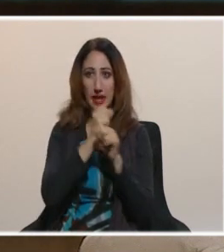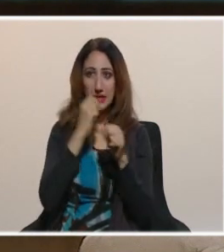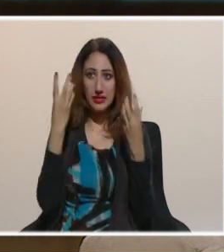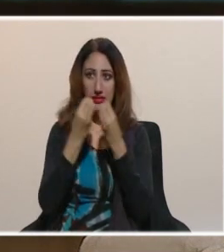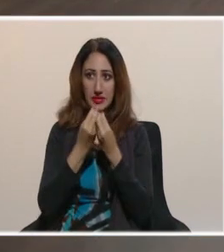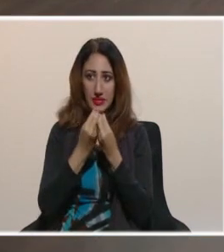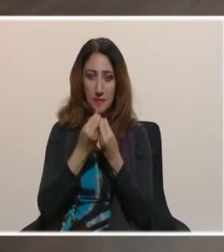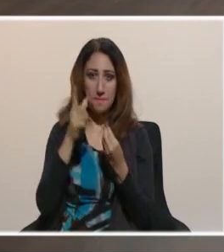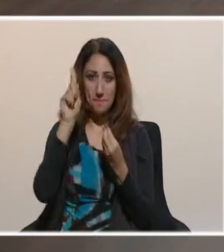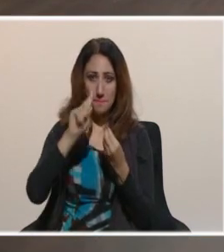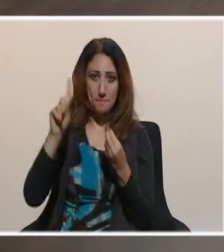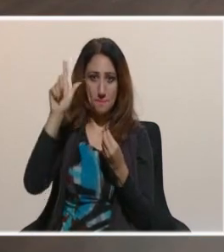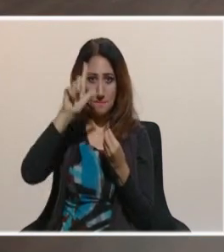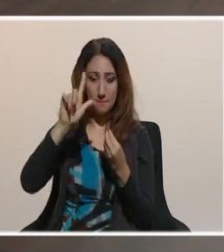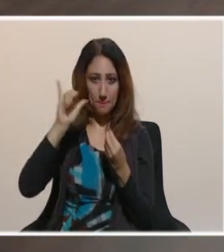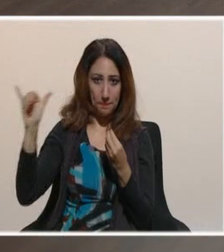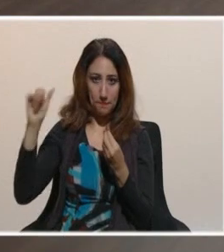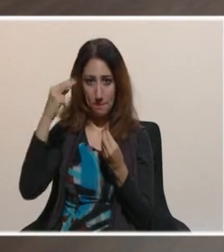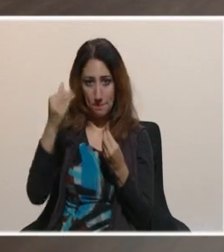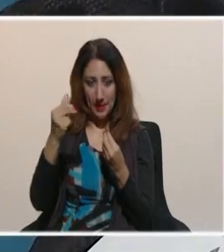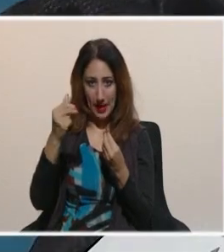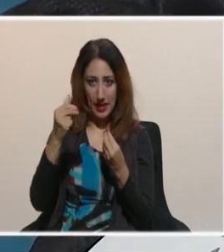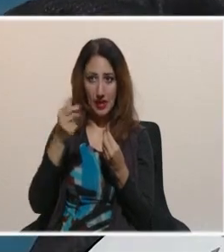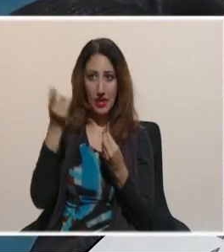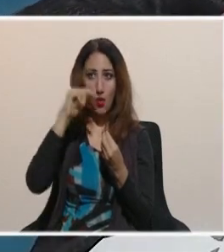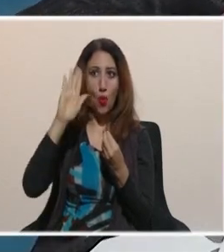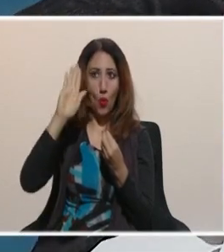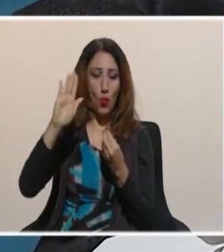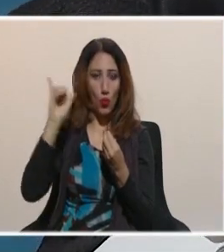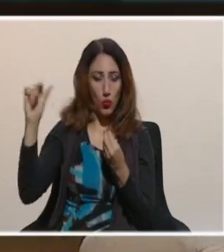الاستاذ بليغ حمدي ومحمد الموجي كله وسيد مكاوي. انت بتتكلم بقى على الكبار قوي.